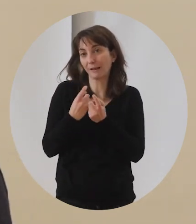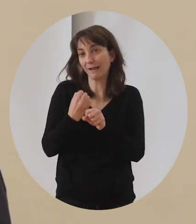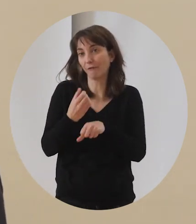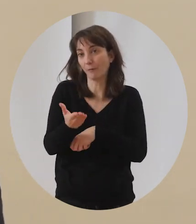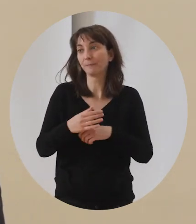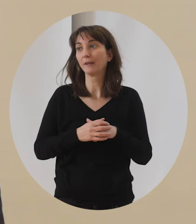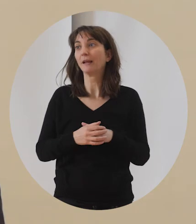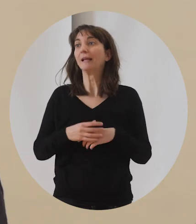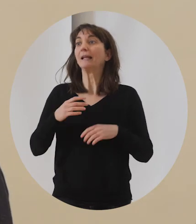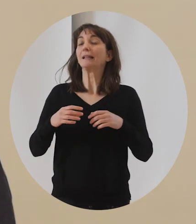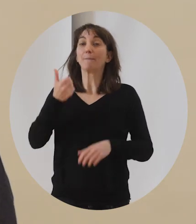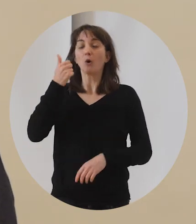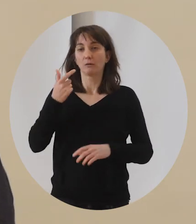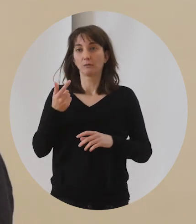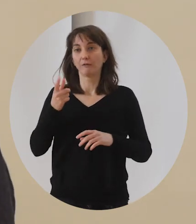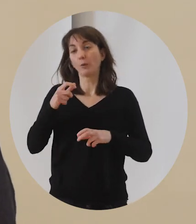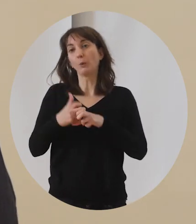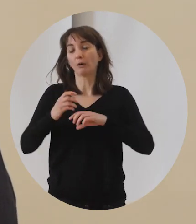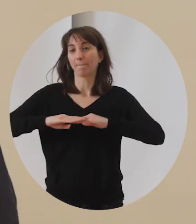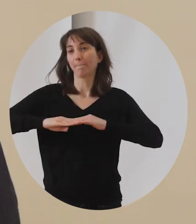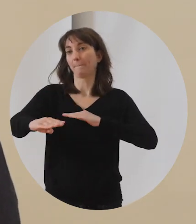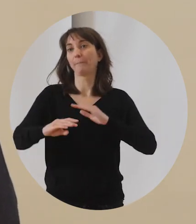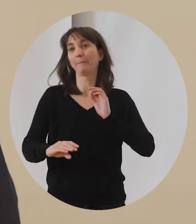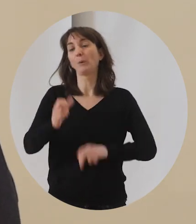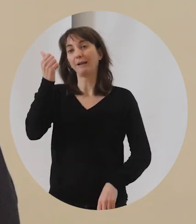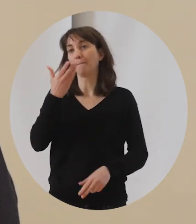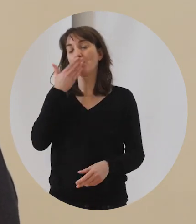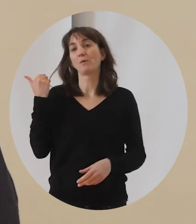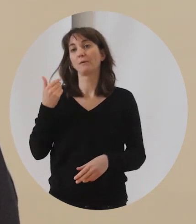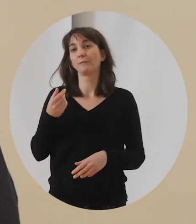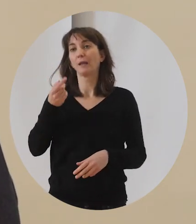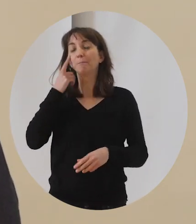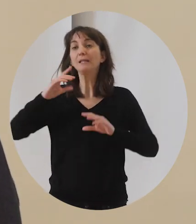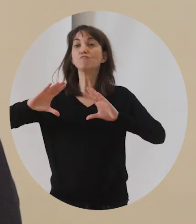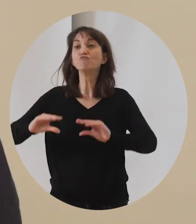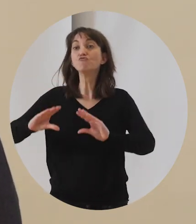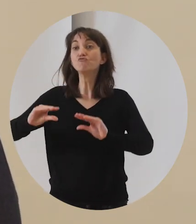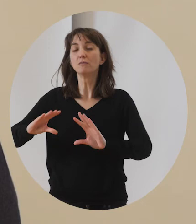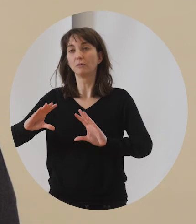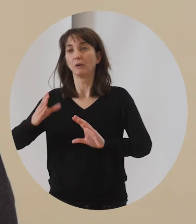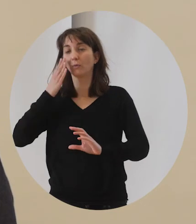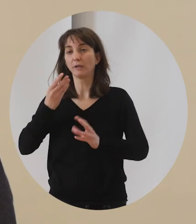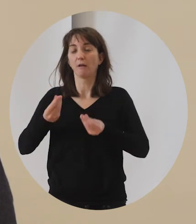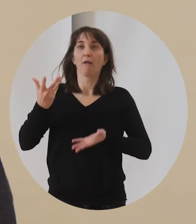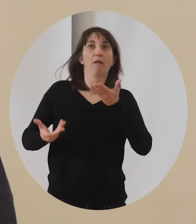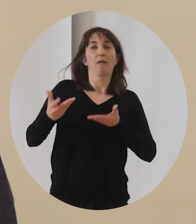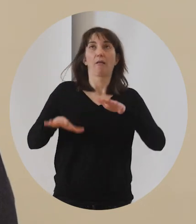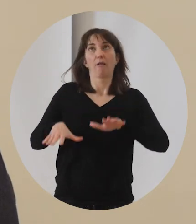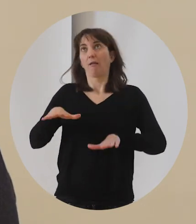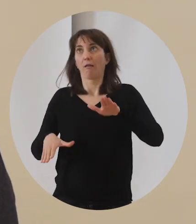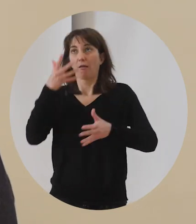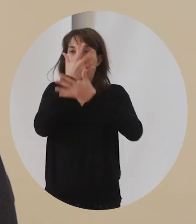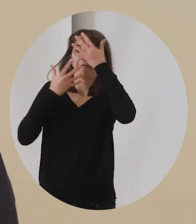Dans un premier temps, être sur la surface dure, parce qu'on sait que des surfaces qui vont être plus molles vont perturber les appuis de